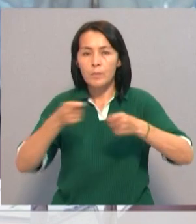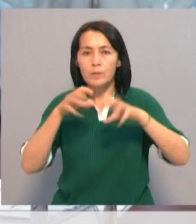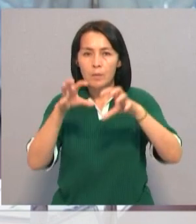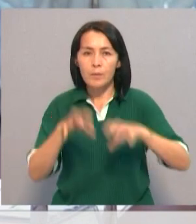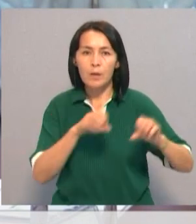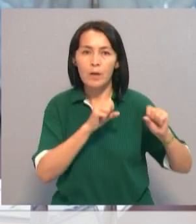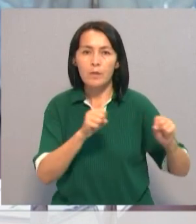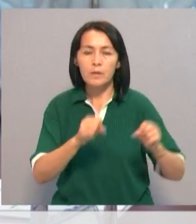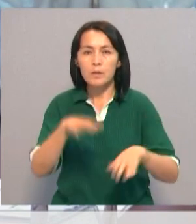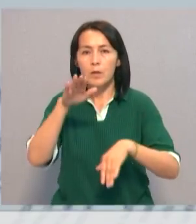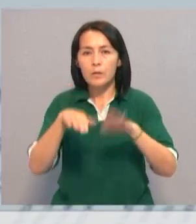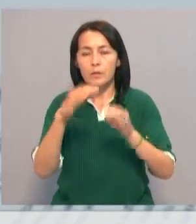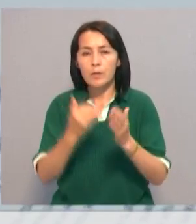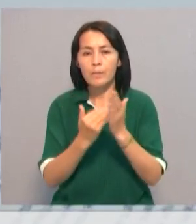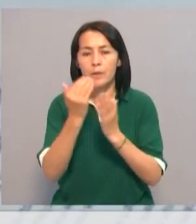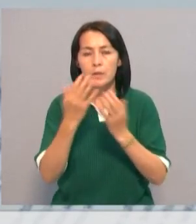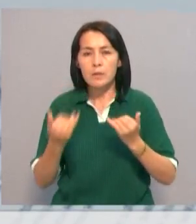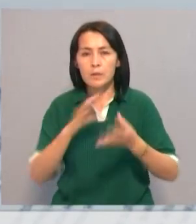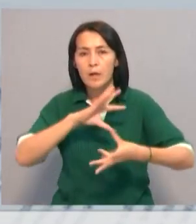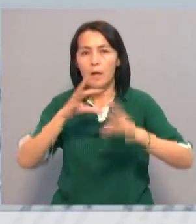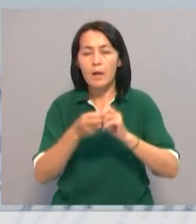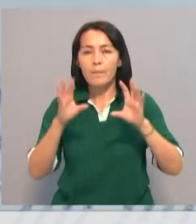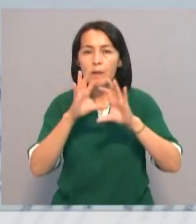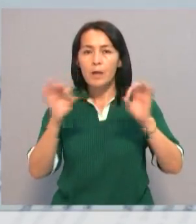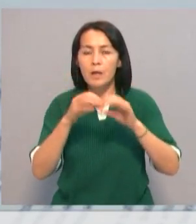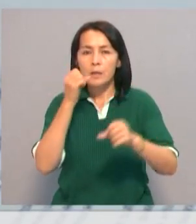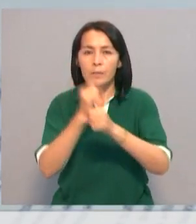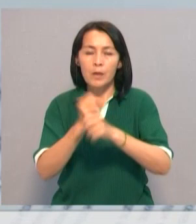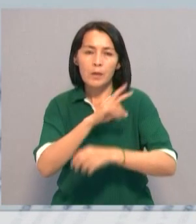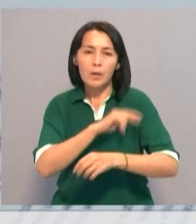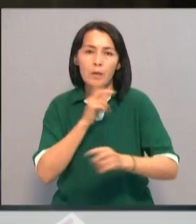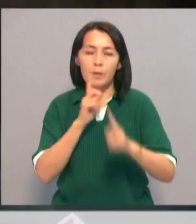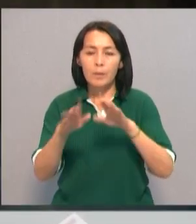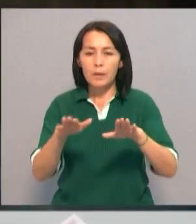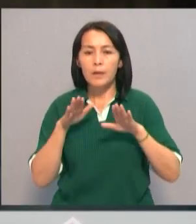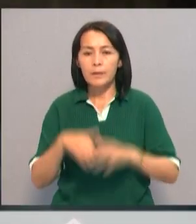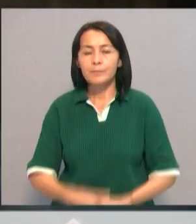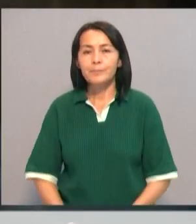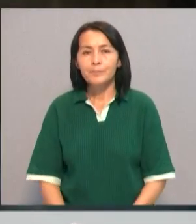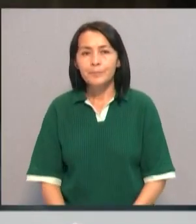защиты, дал высокую оценку работе в целом и рассказал о проделанной работе в парламенте.